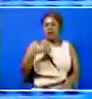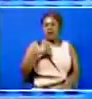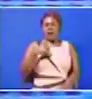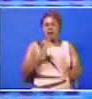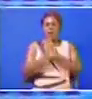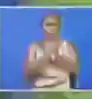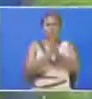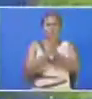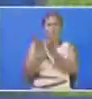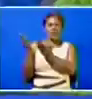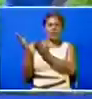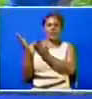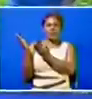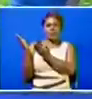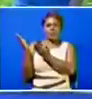taarifa ifuatayo.